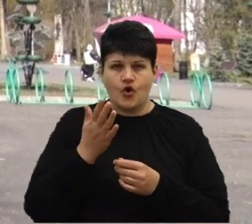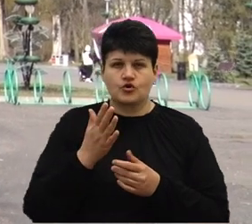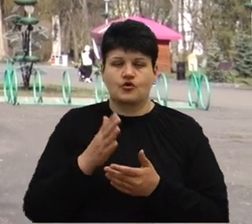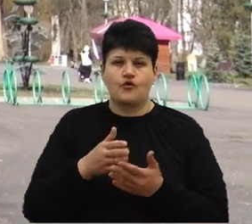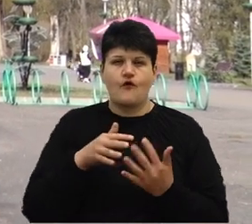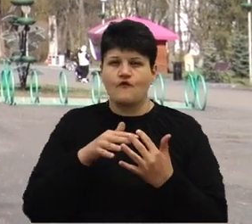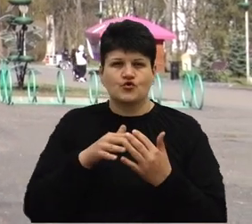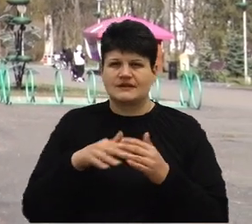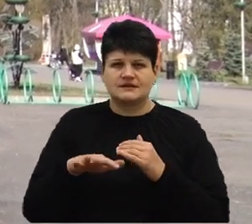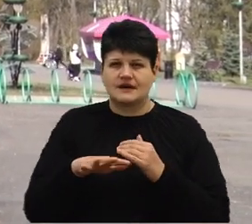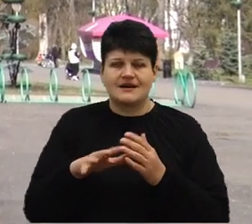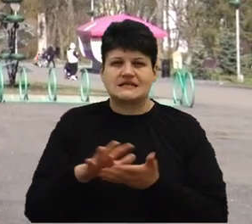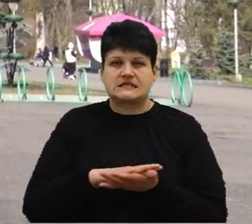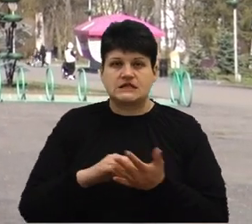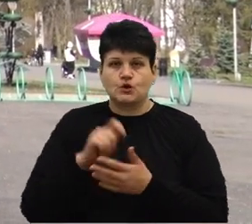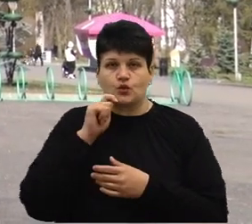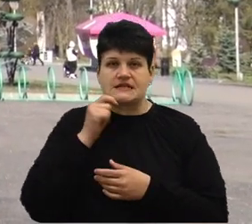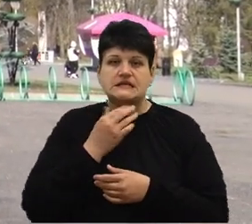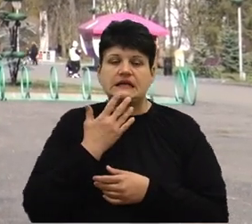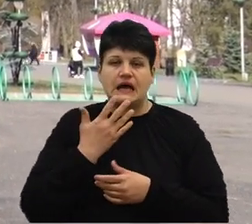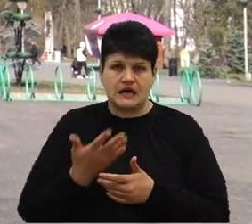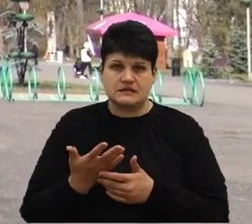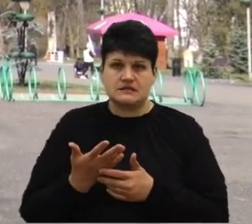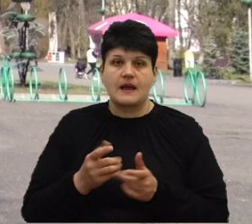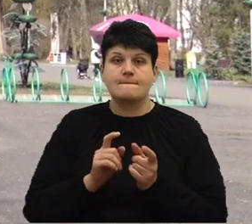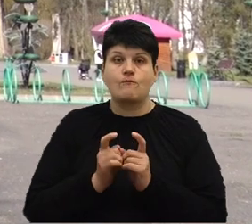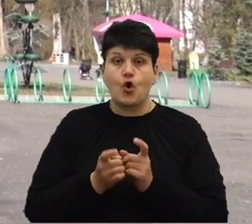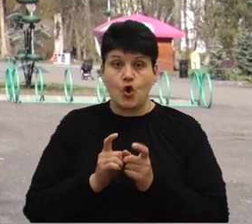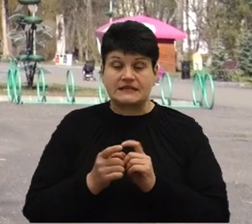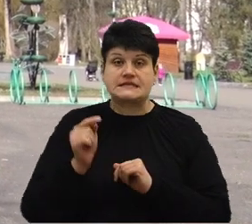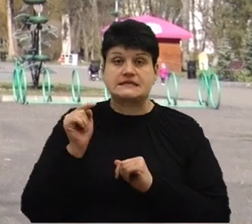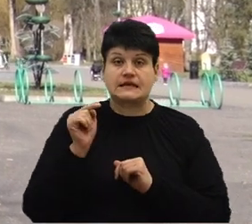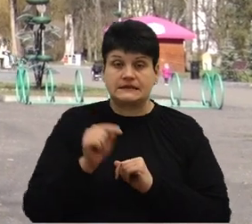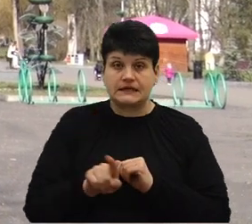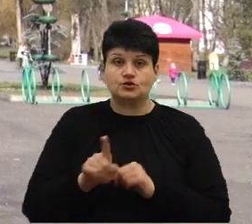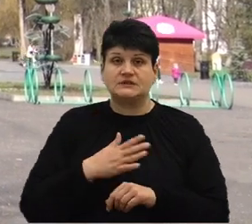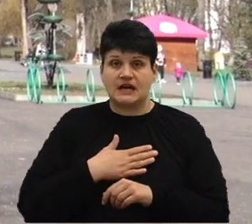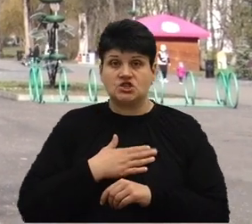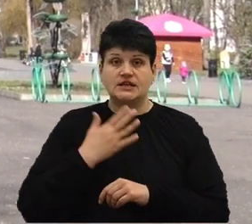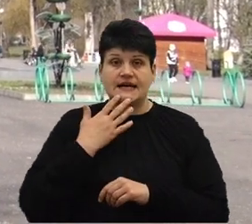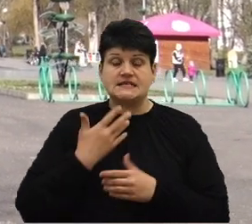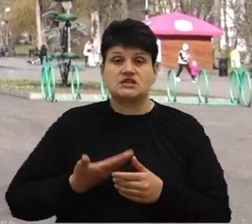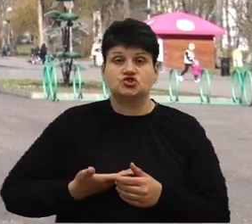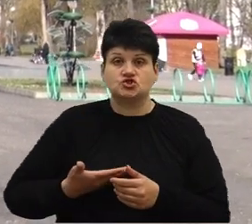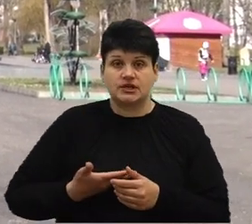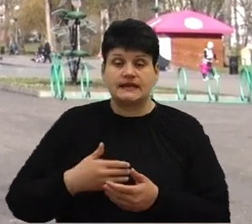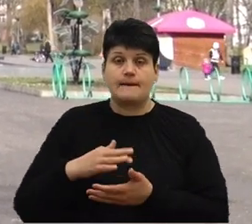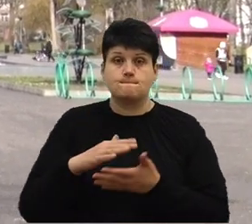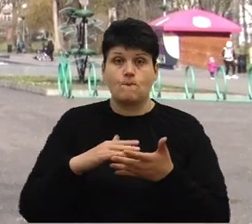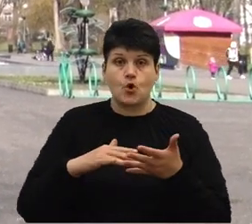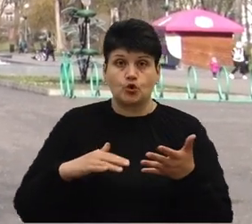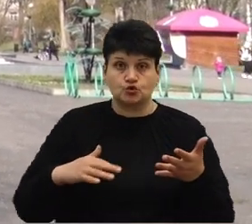знищення української нації і ми маємо це розуміти і боротися для того щоб наша нація жила щоб продовжувати